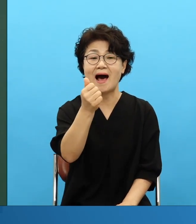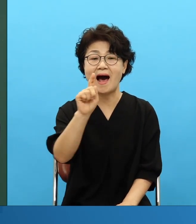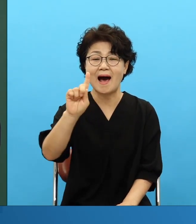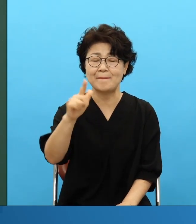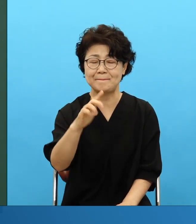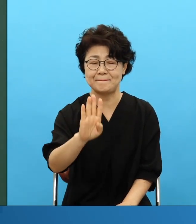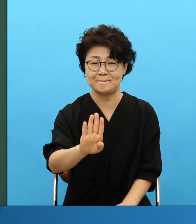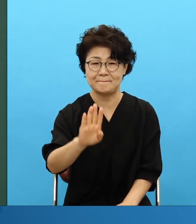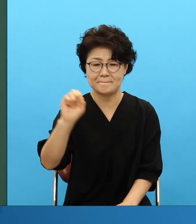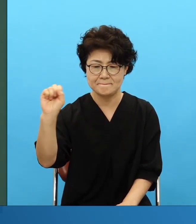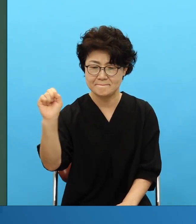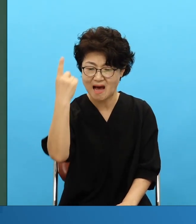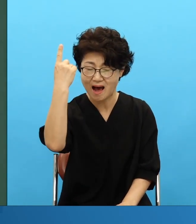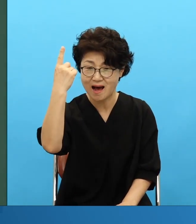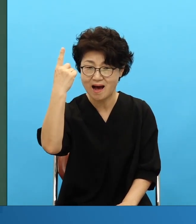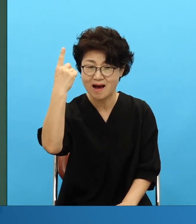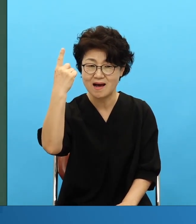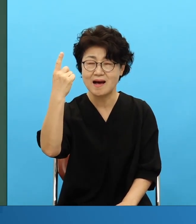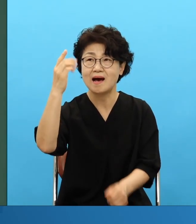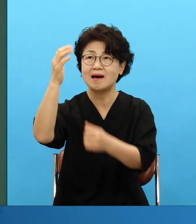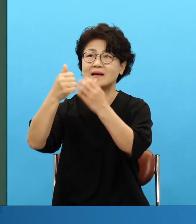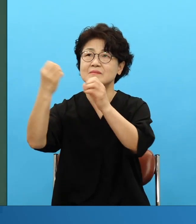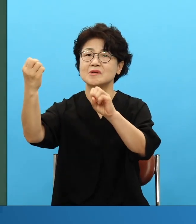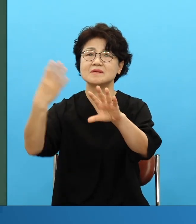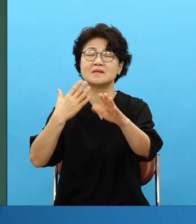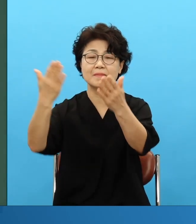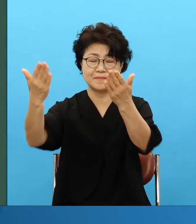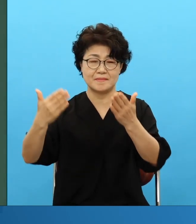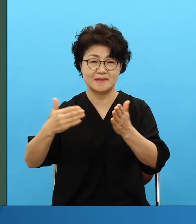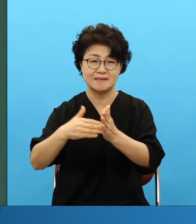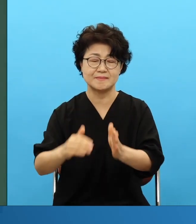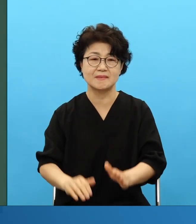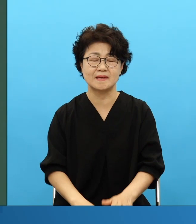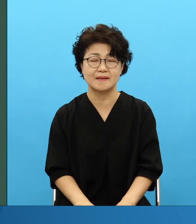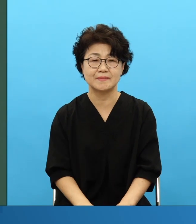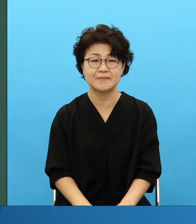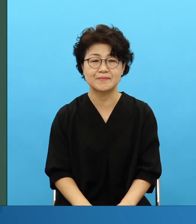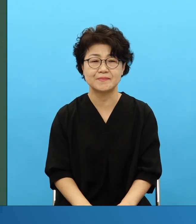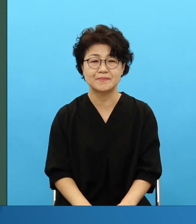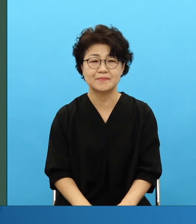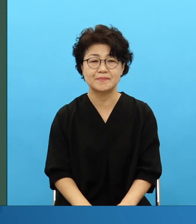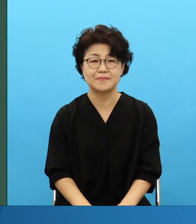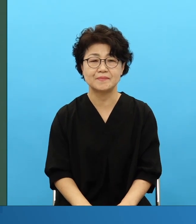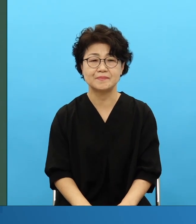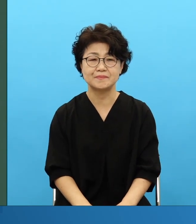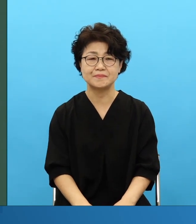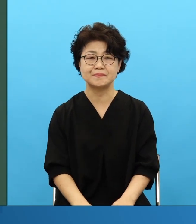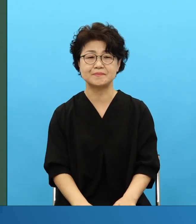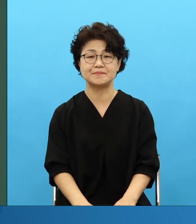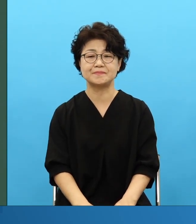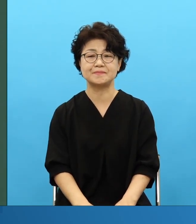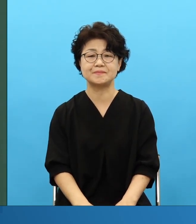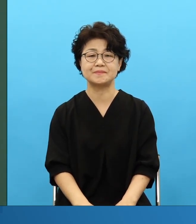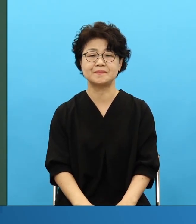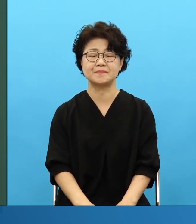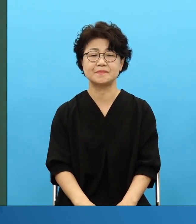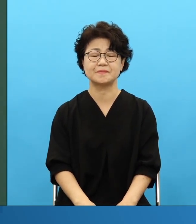look at Joshua 2, 1 through 16, this nameless woman, Rahab, she was able to receive this answer. 이미